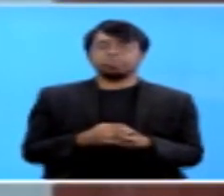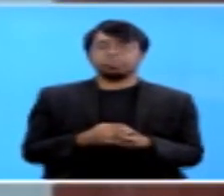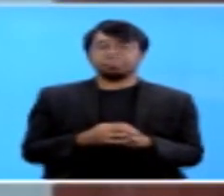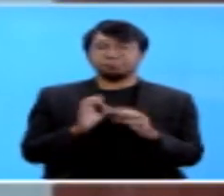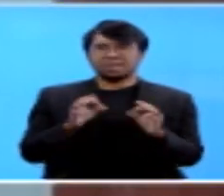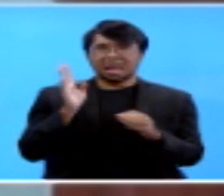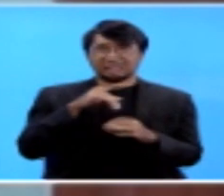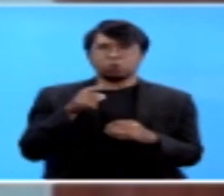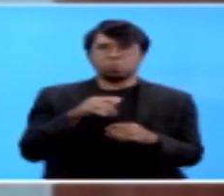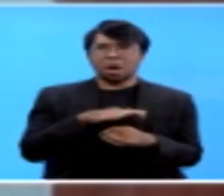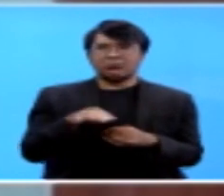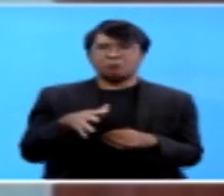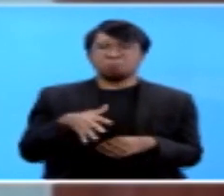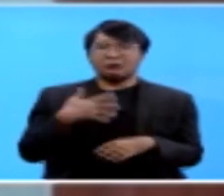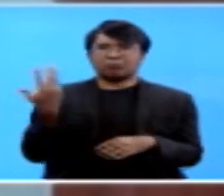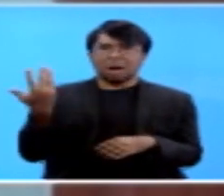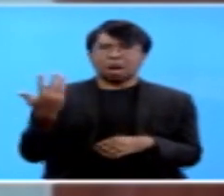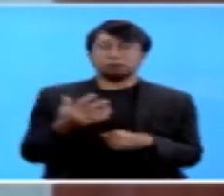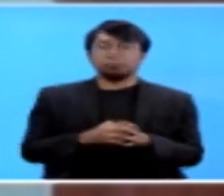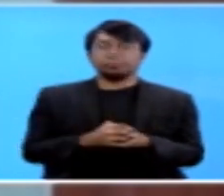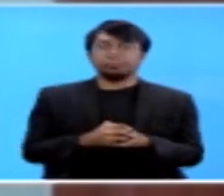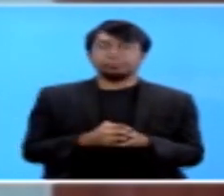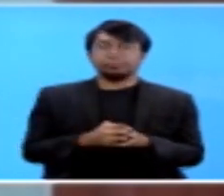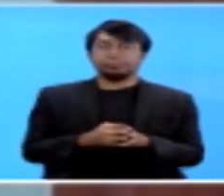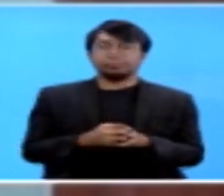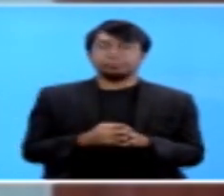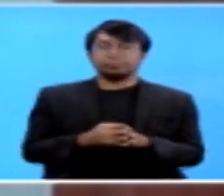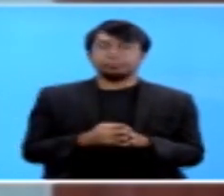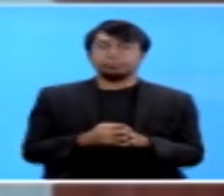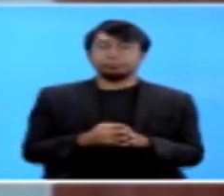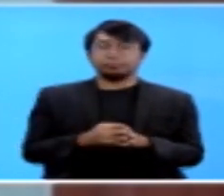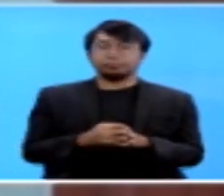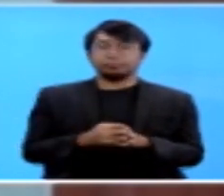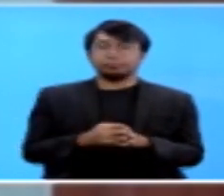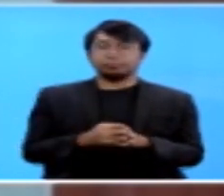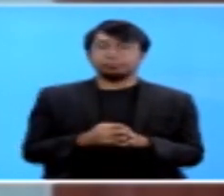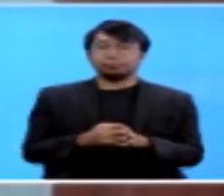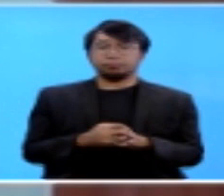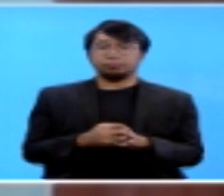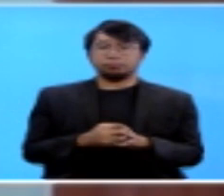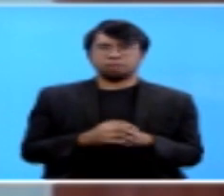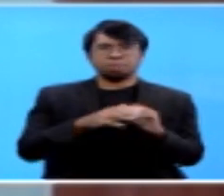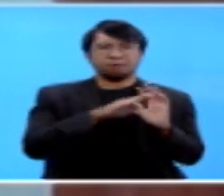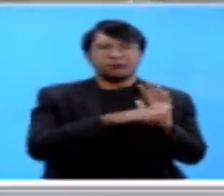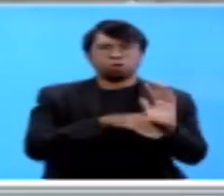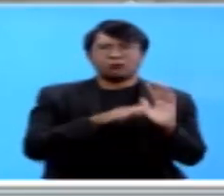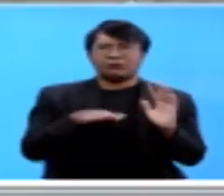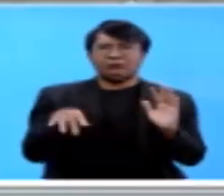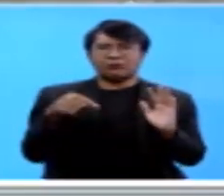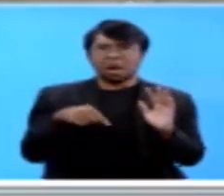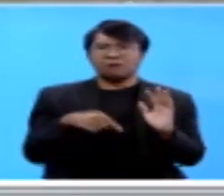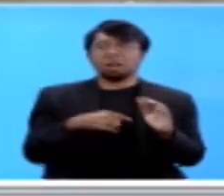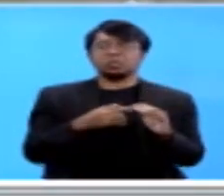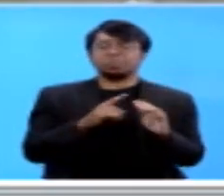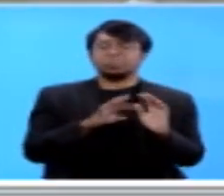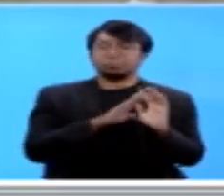entah kenapa pada hari itu anaknya marah-marah seperti itu. Pak, kalau tata tertib sekolah, kalau anak melakukan pelanggaran seperti itu, diatur